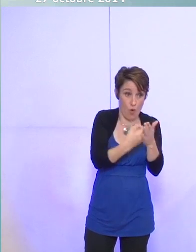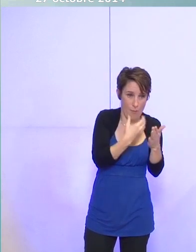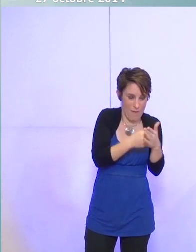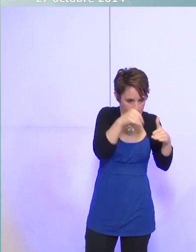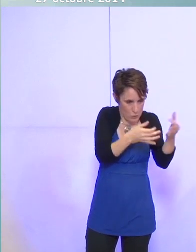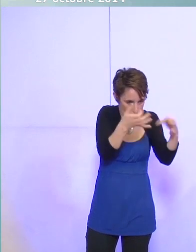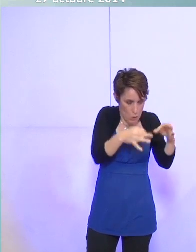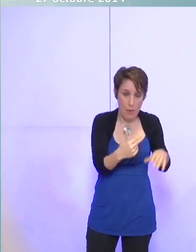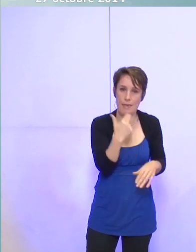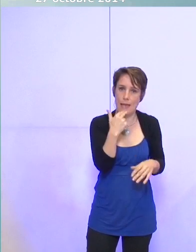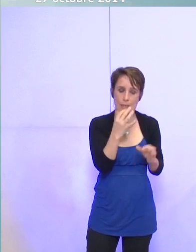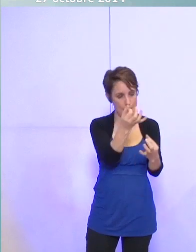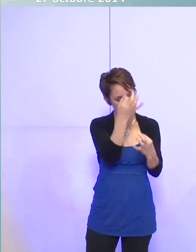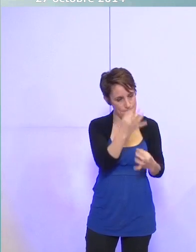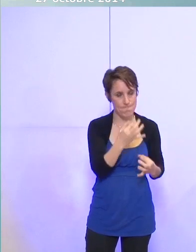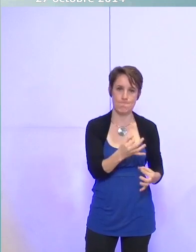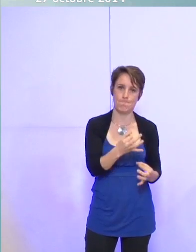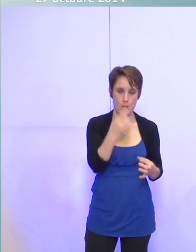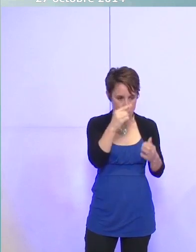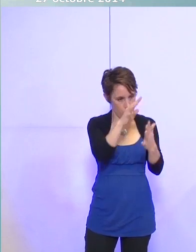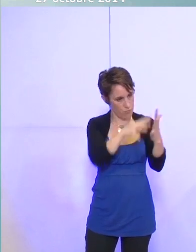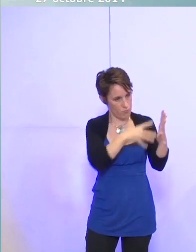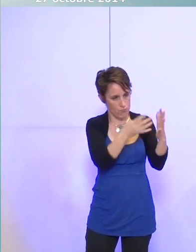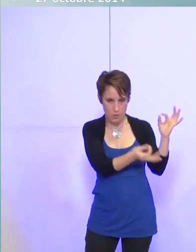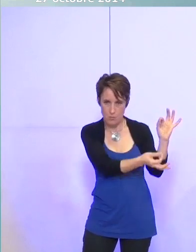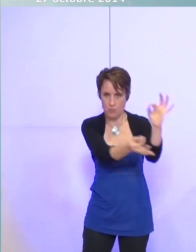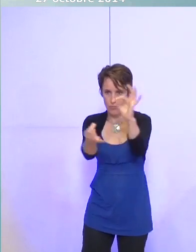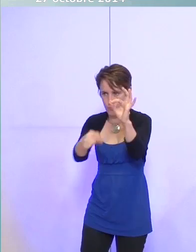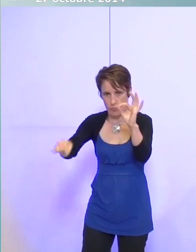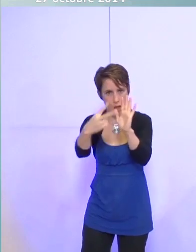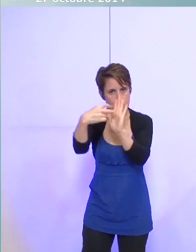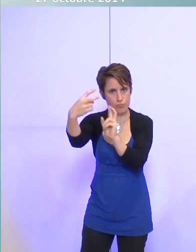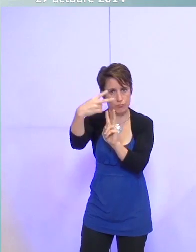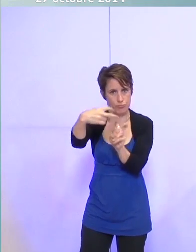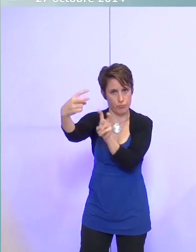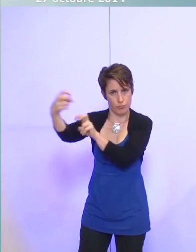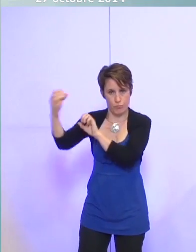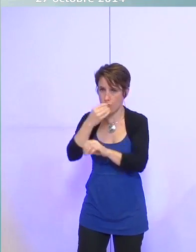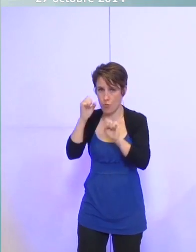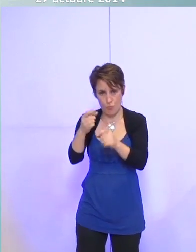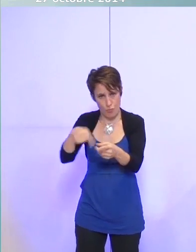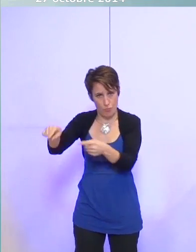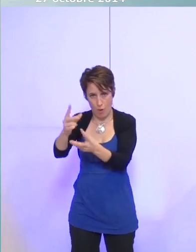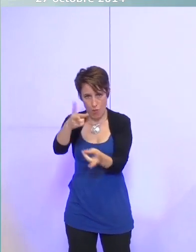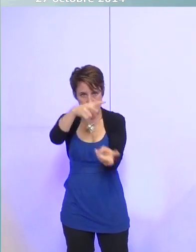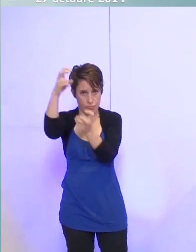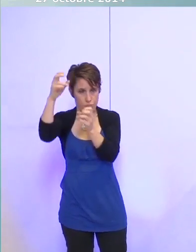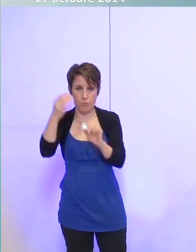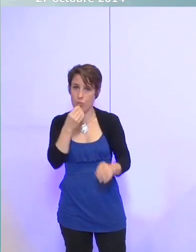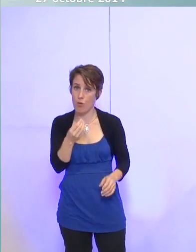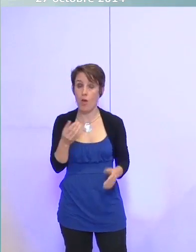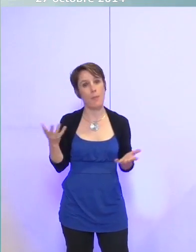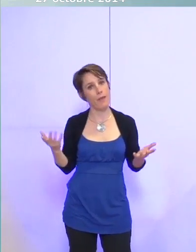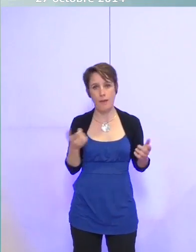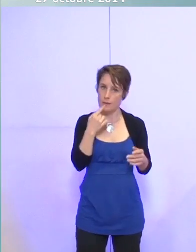pour qu'elles puissent être justement exploitables, compréhensibles par le plus grand nombre. Là encore, il faut savoir ce que cela veut dire en